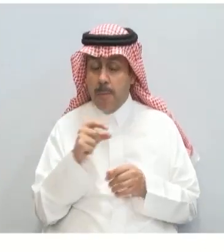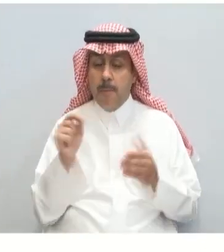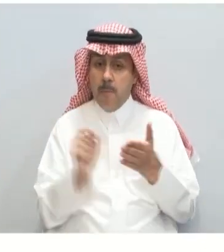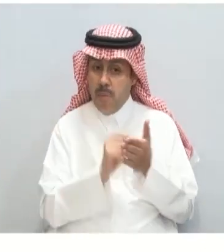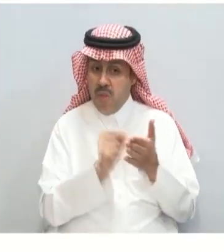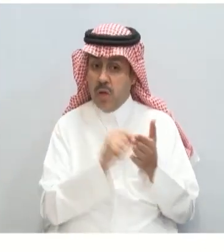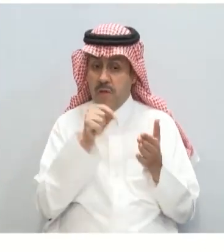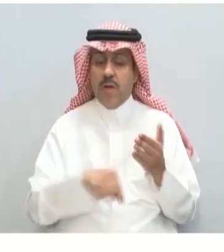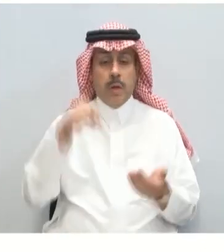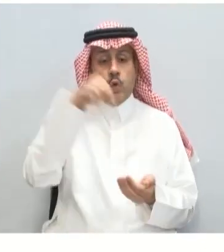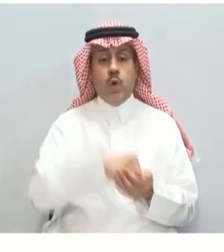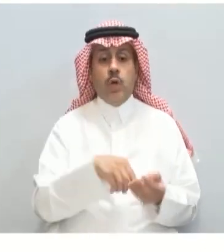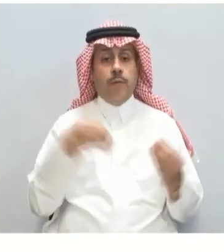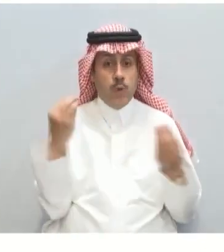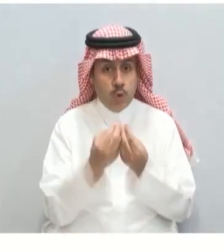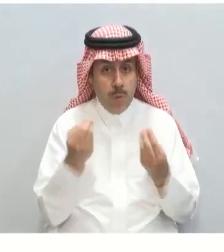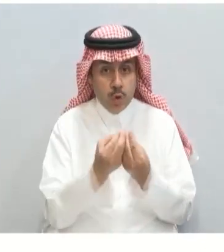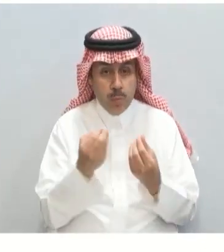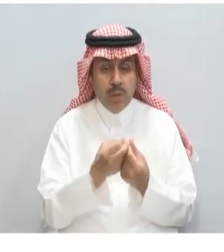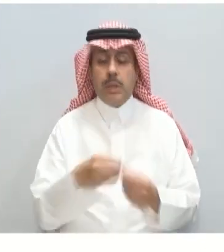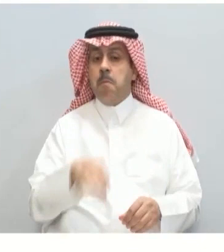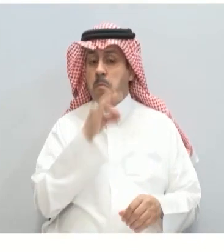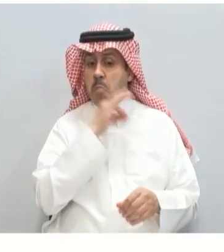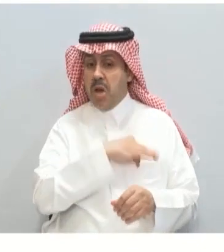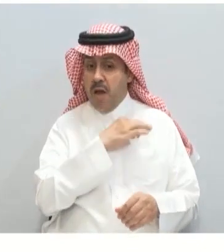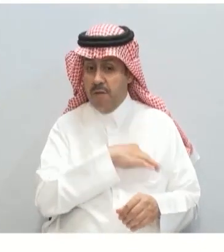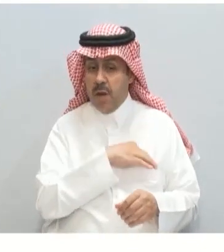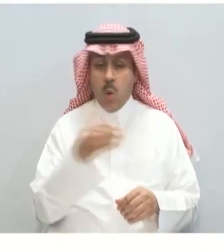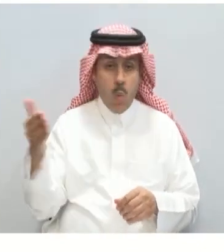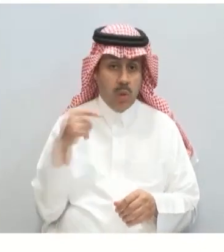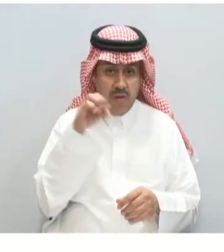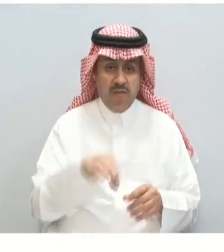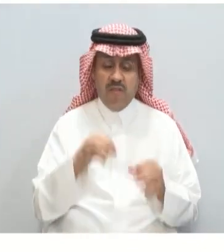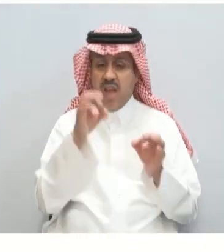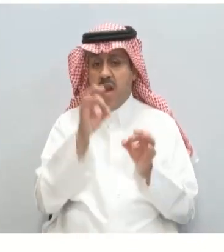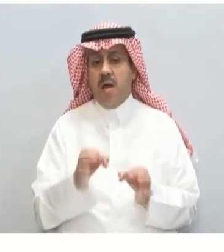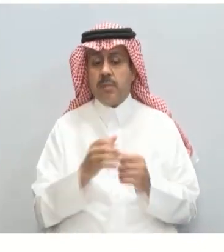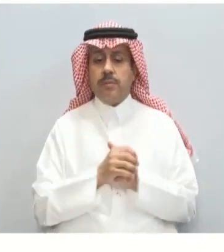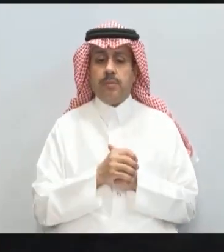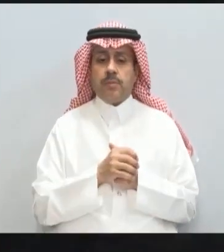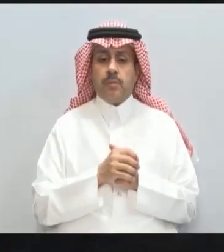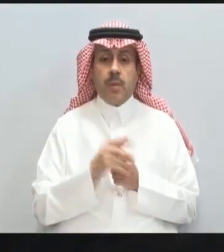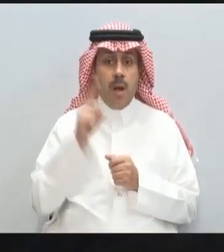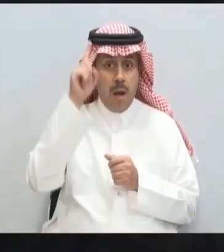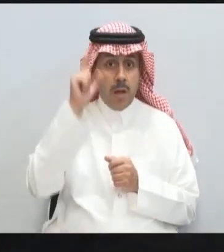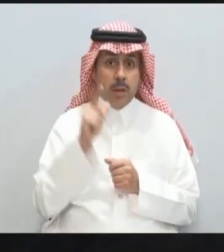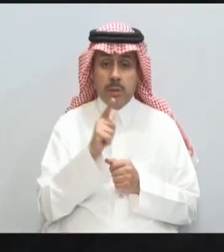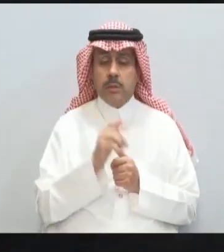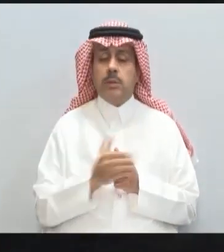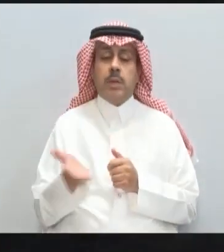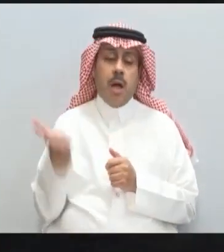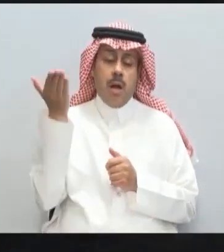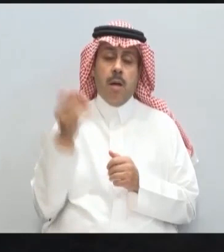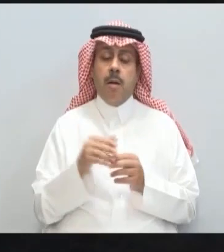مع قوله في جمله المنافع في جمله المنافع الوارده في الايه لان الله تعالى ذكر